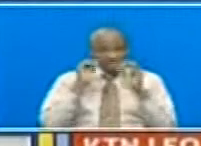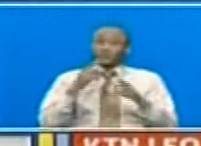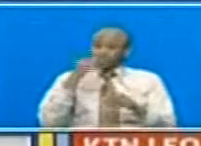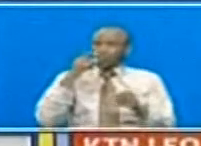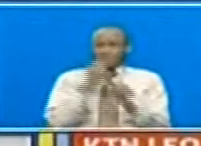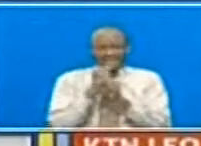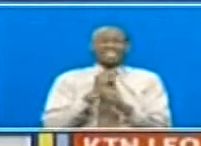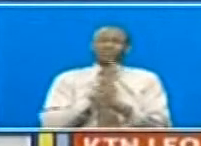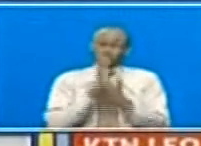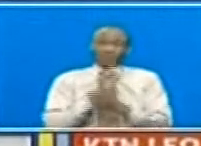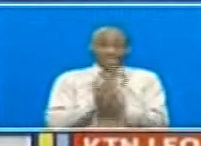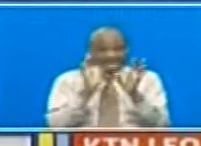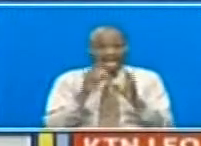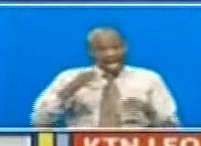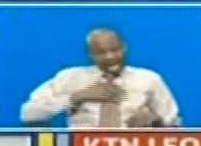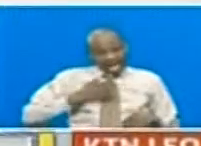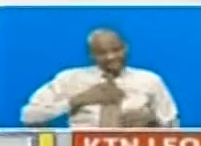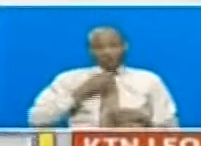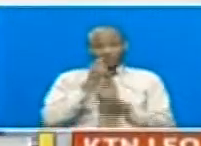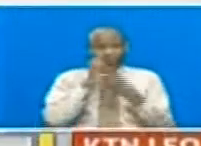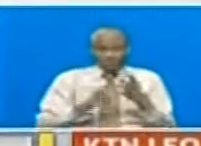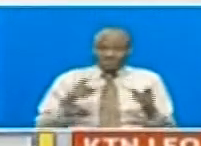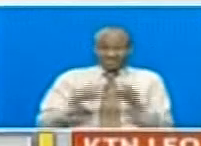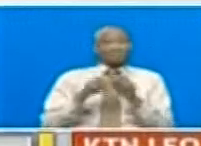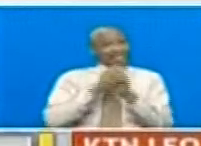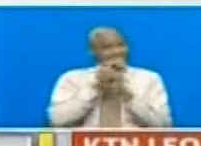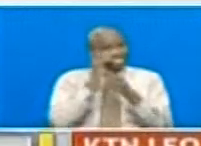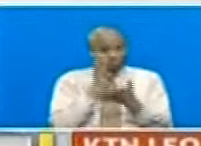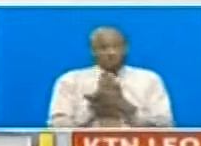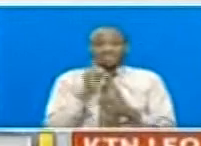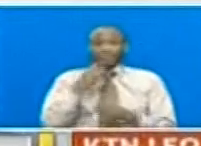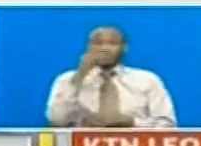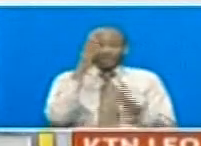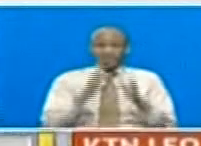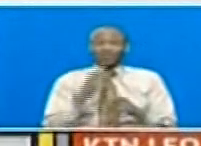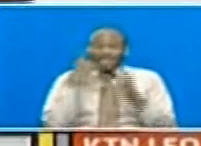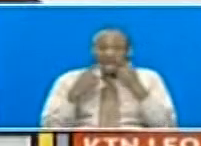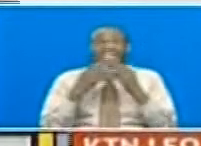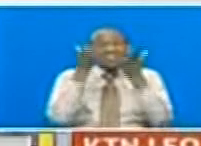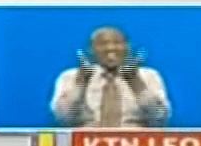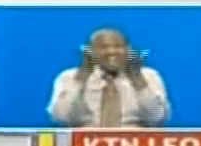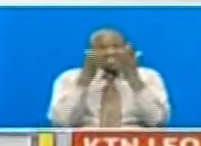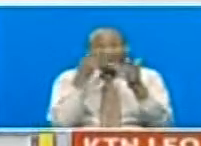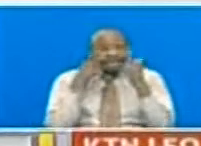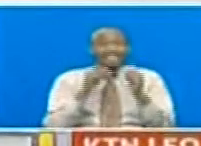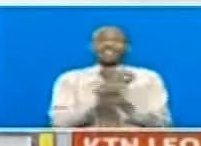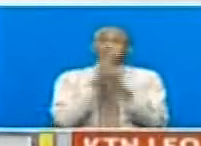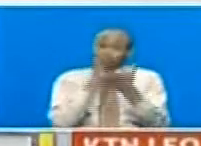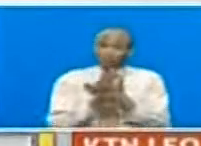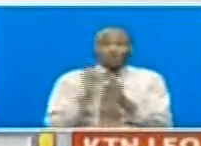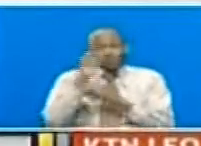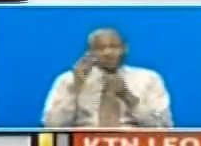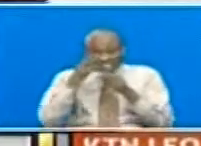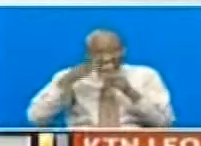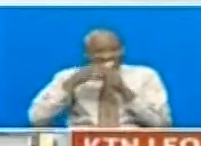ni kitu kingine. Sasa sisi tulikuwa tunafanya kitu kama cha kweli. Kwa mfano ukimwambia mtu alie, atalia kikweli bila kutumia